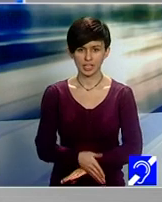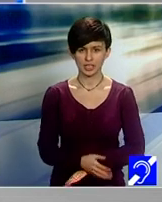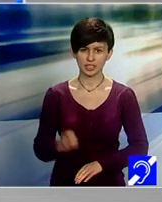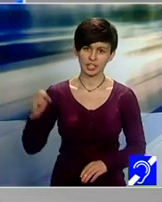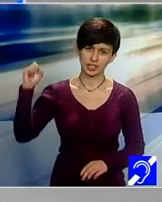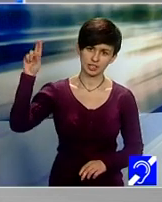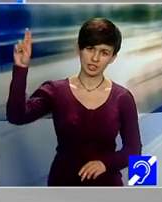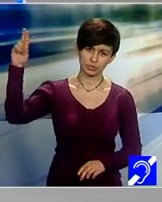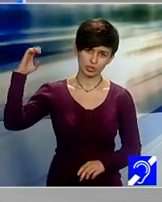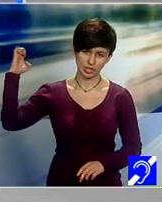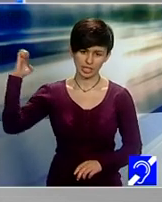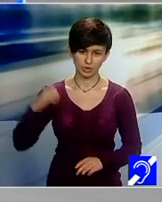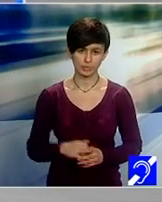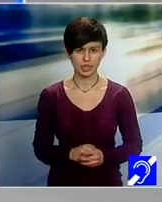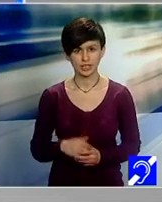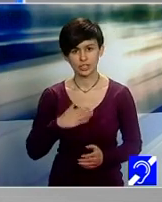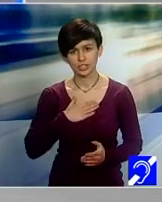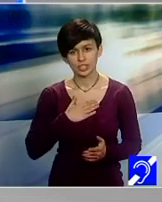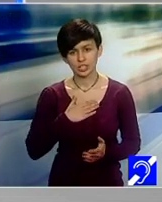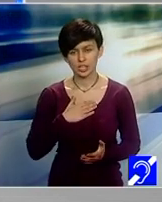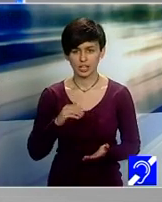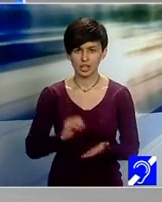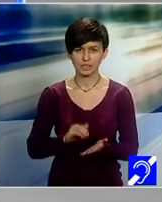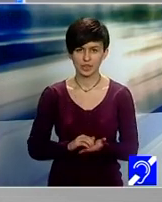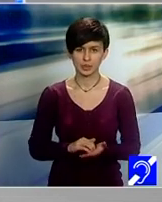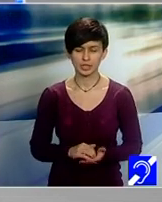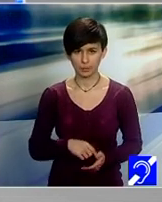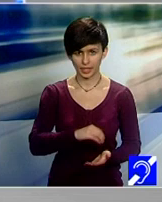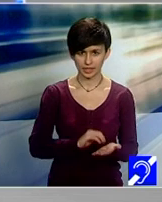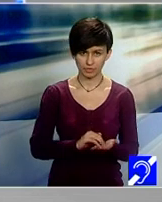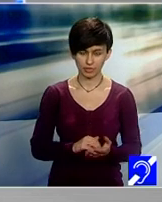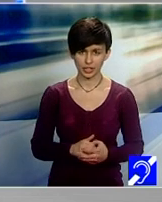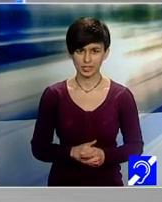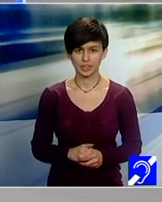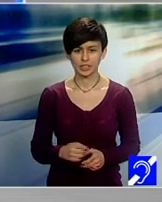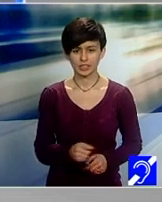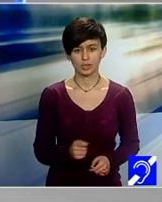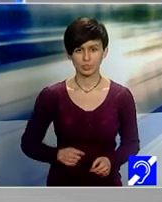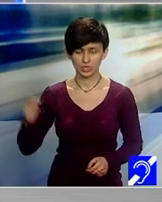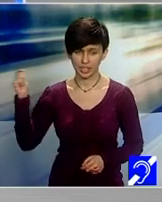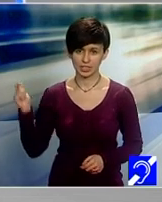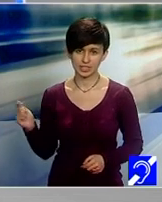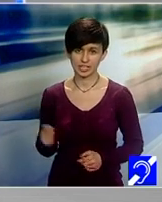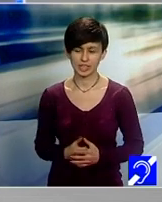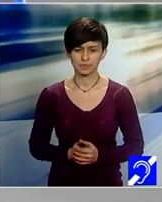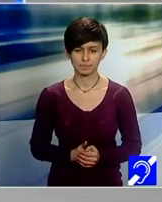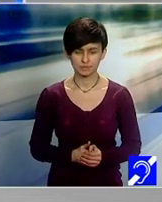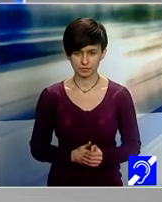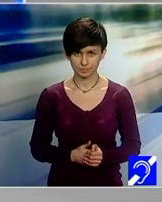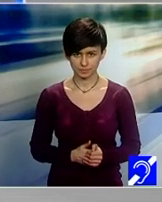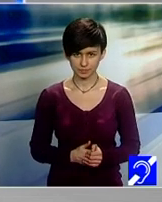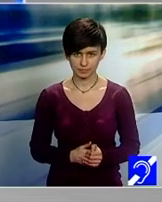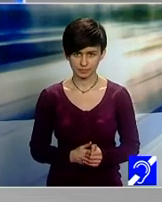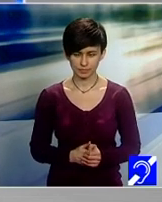avem nevoie de un proiect de țară, nu neapărat un proiect să fie tehnocrat și foarte, cum să zic eu, rațional, să fie și